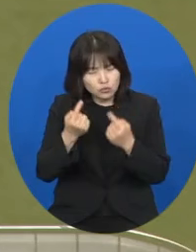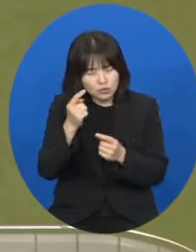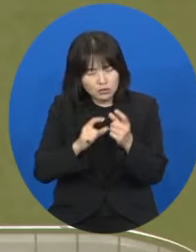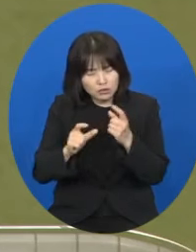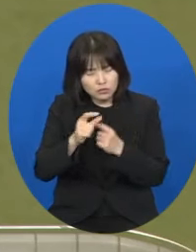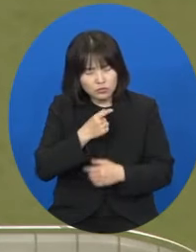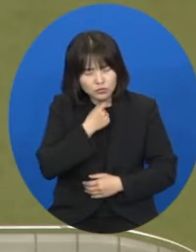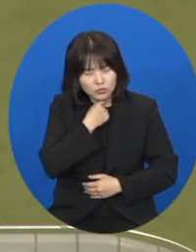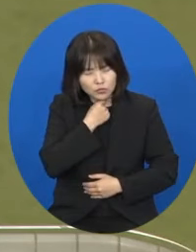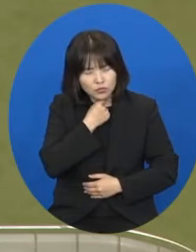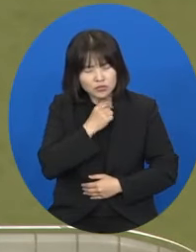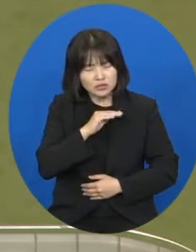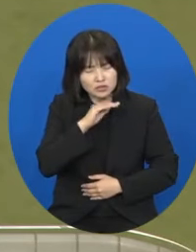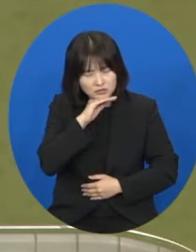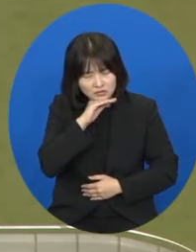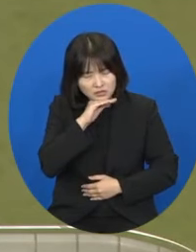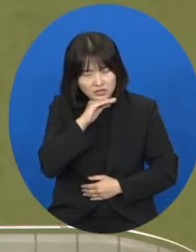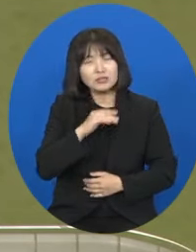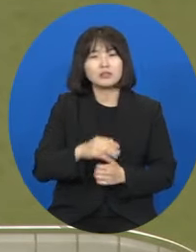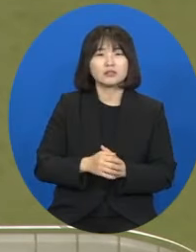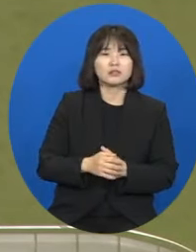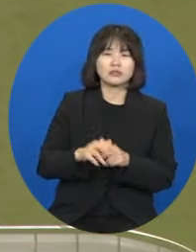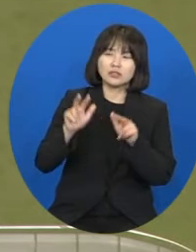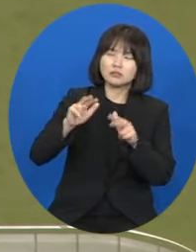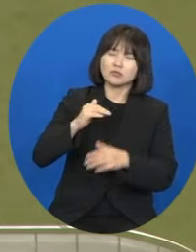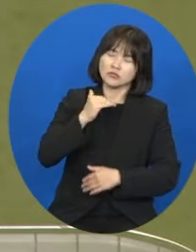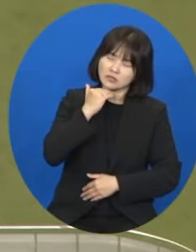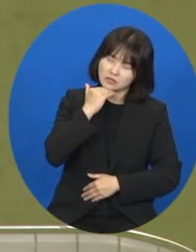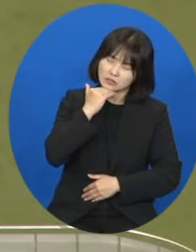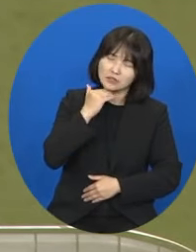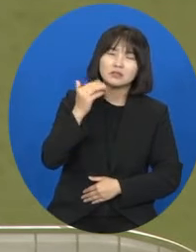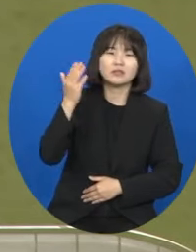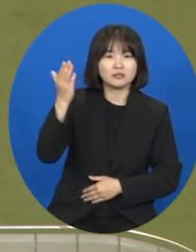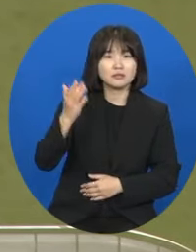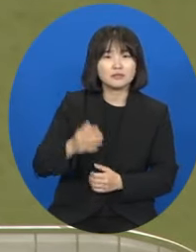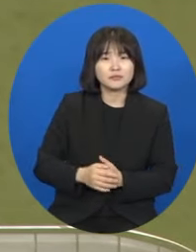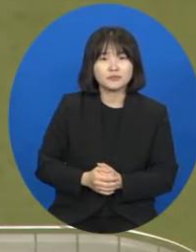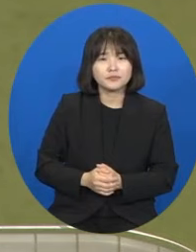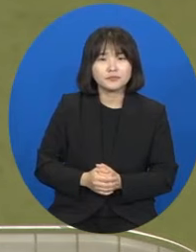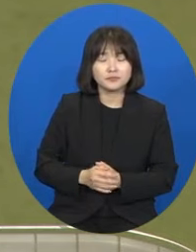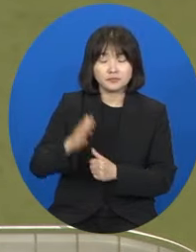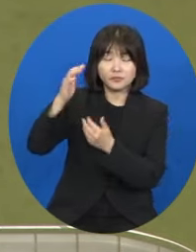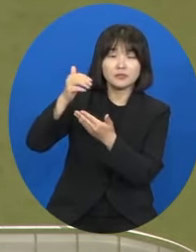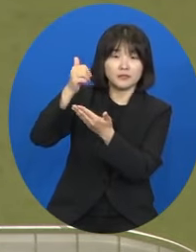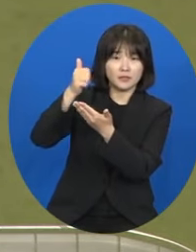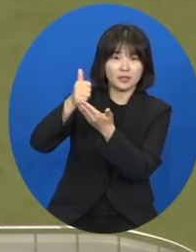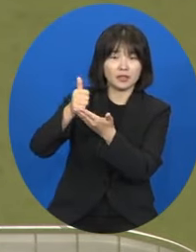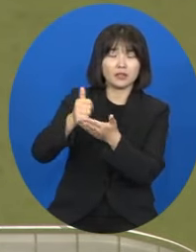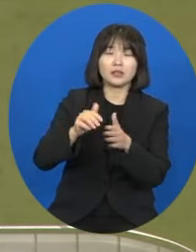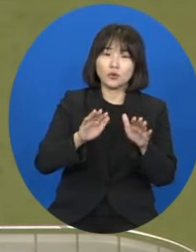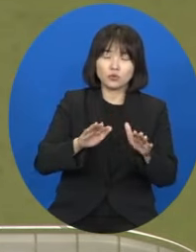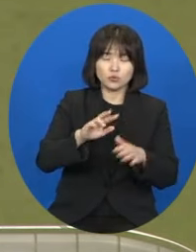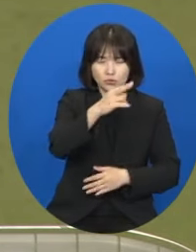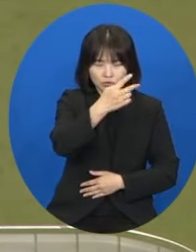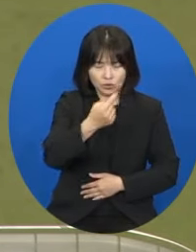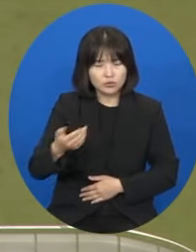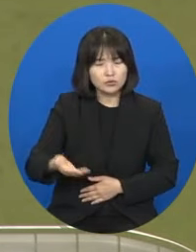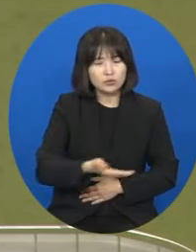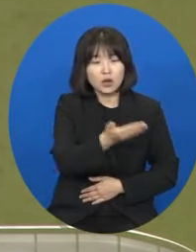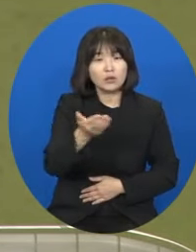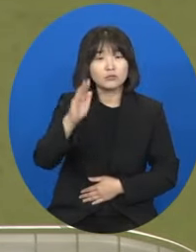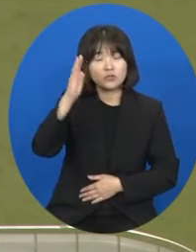원하고 바라고 지금도 기다리고 계십니다. 그 하나님께 여러분 오늘 돌아오시는 여러분